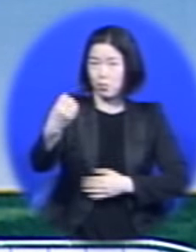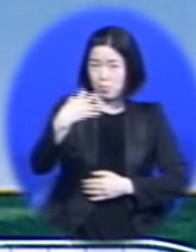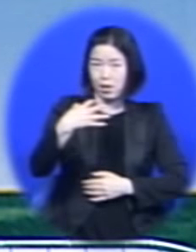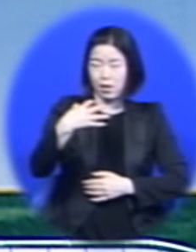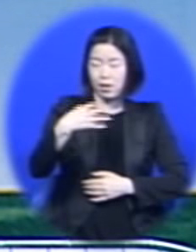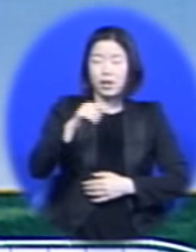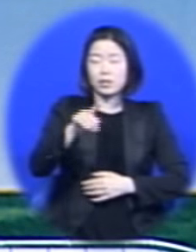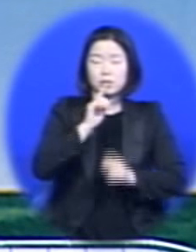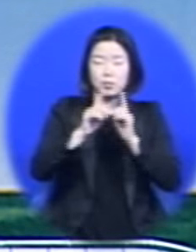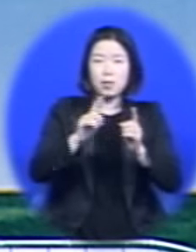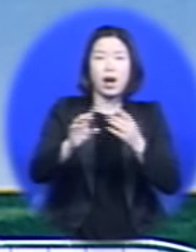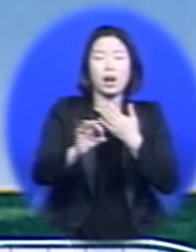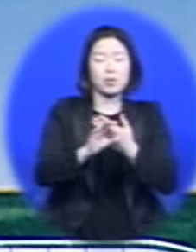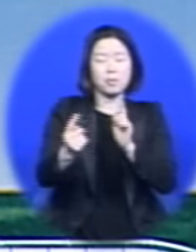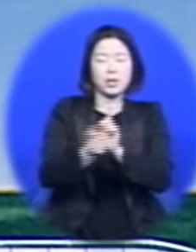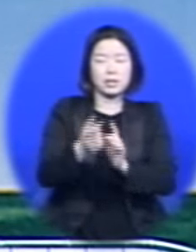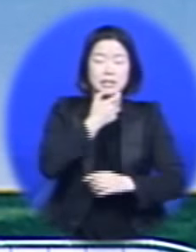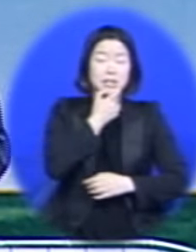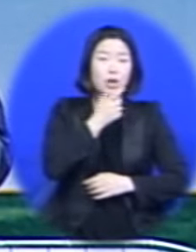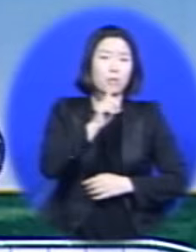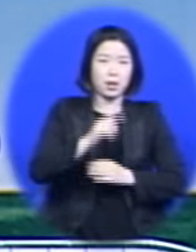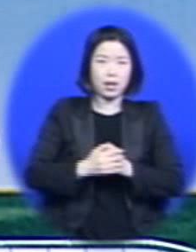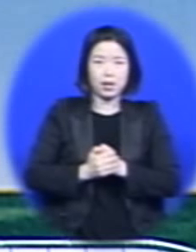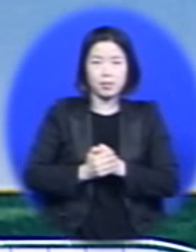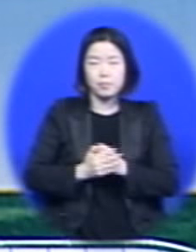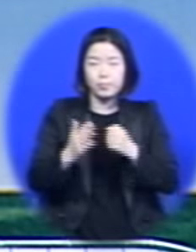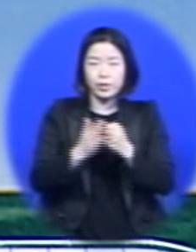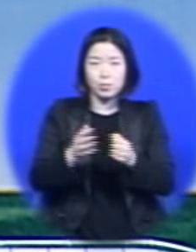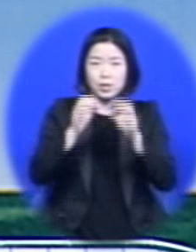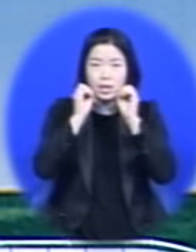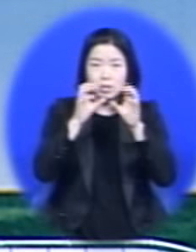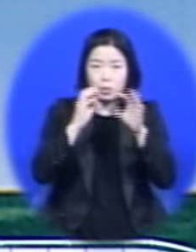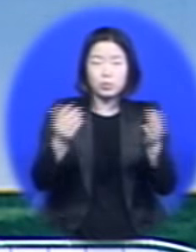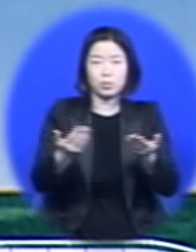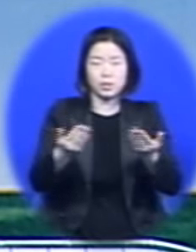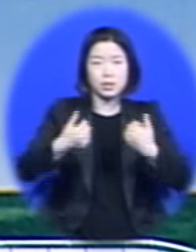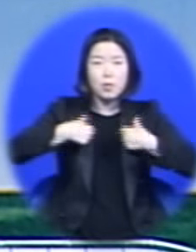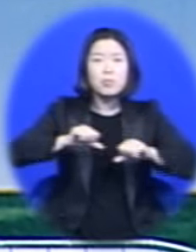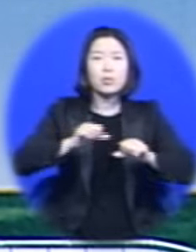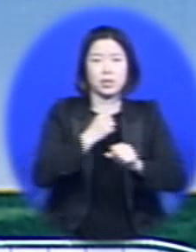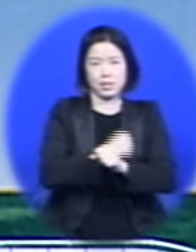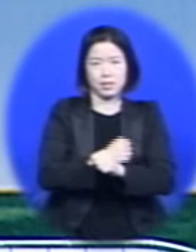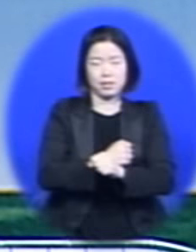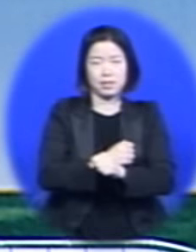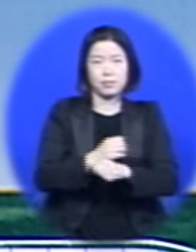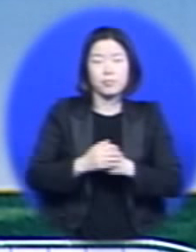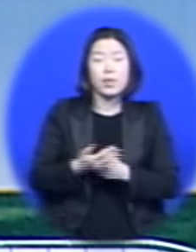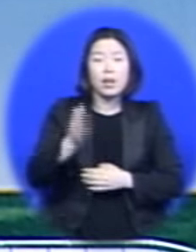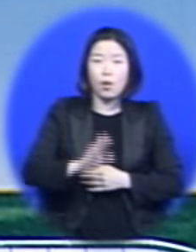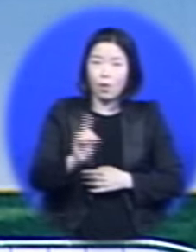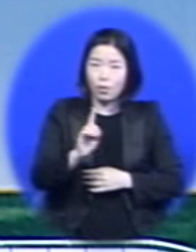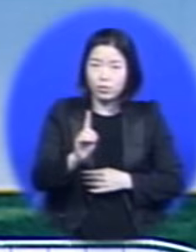거면 만나지 않겠다고 하더래요. 그래서 전도하는 일을 포기를 했었습니다. 근데 어느